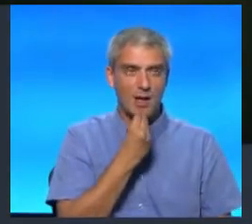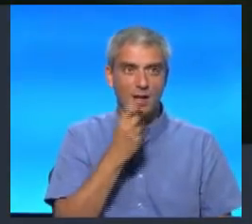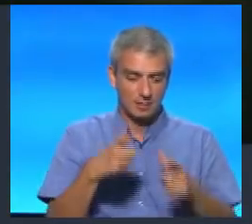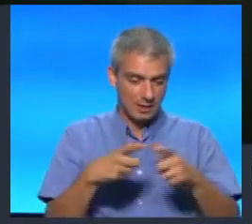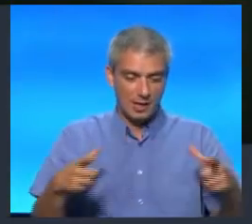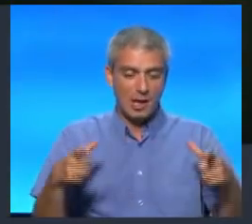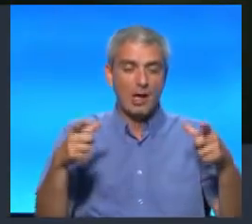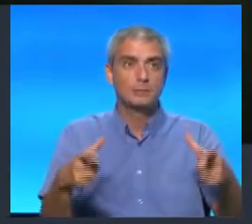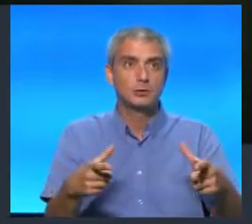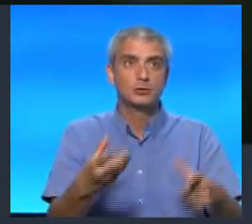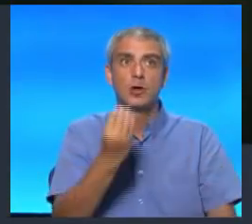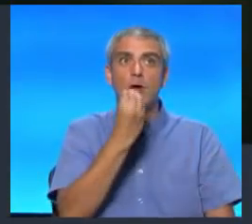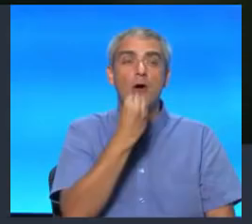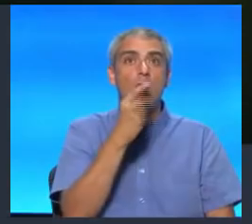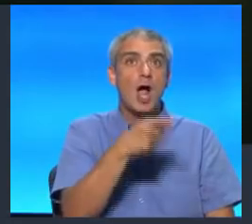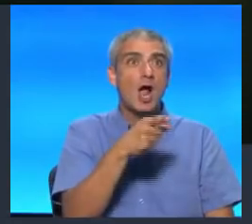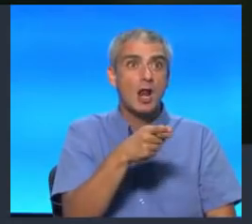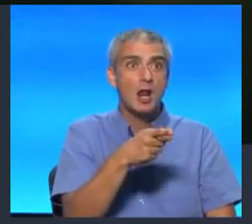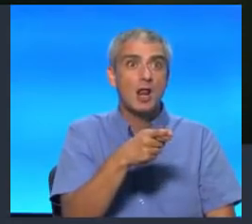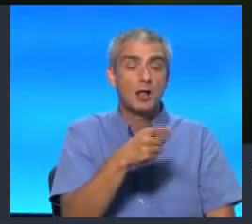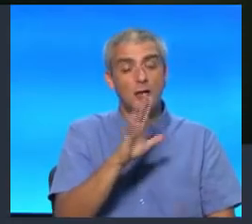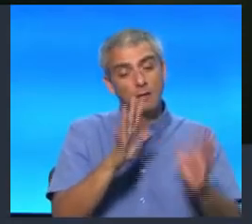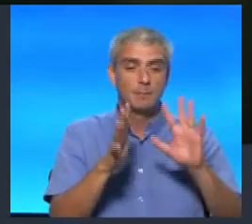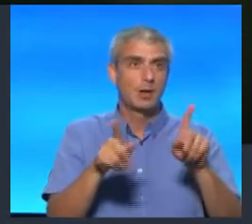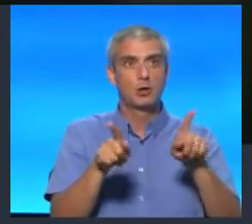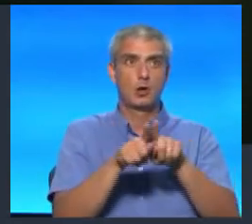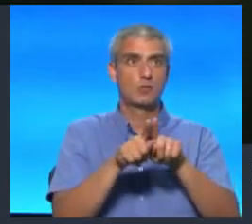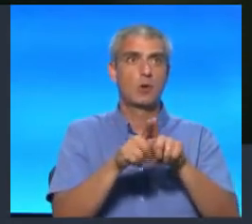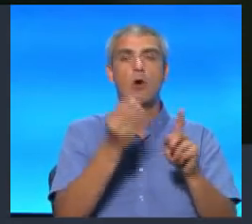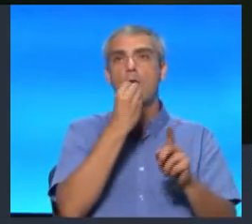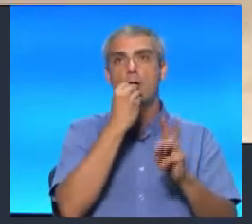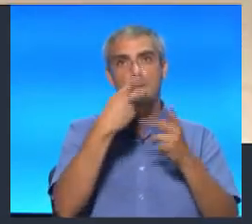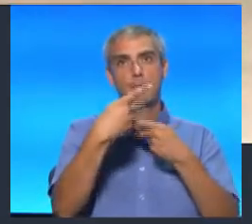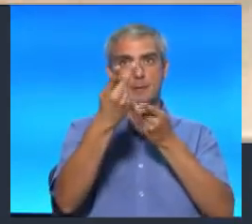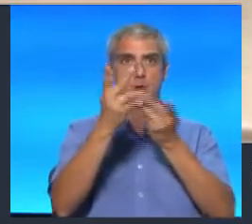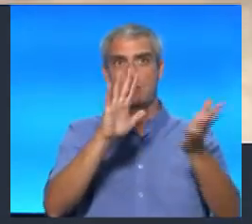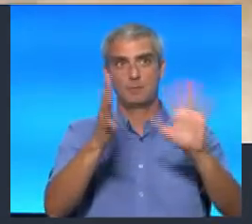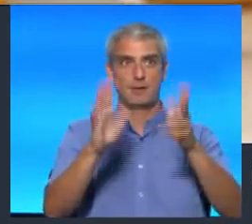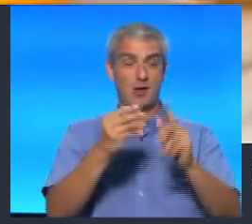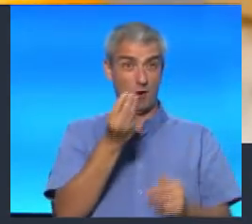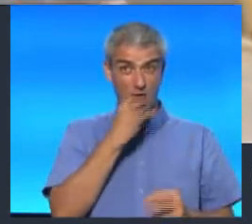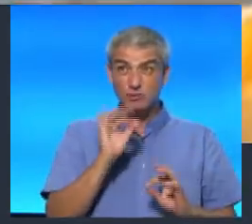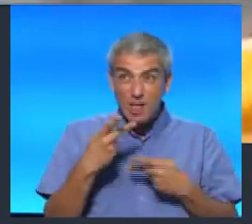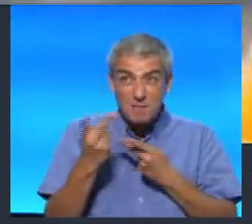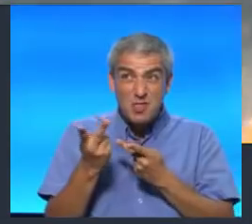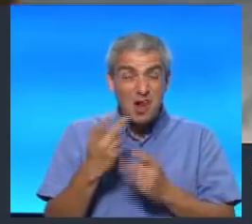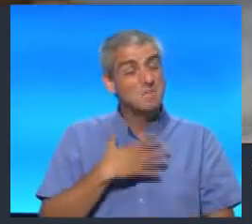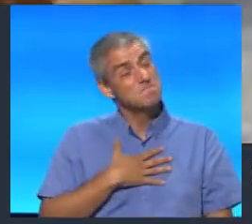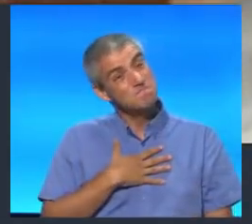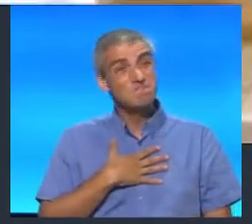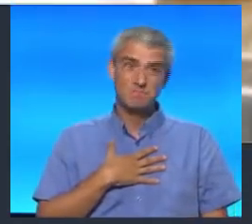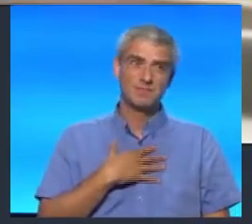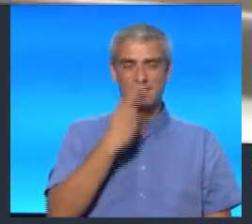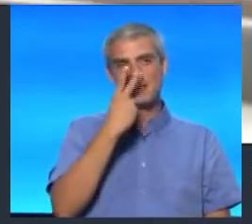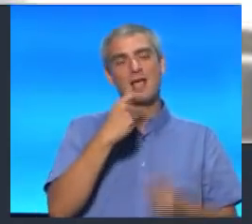הזו. האוכל שבערך דומה לו זה מה שאוכלים בבית חולים. אוכל של בית חולים, ובכן נראה שהכל